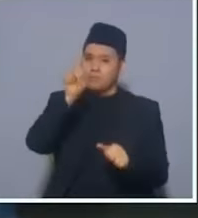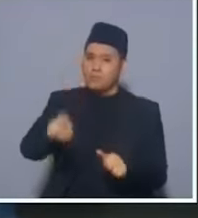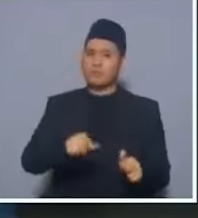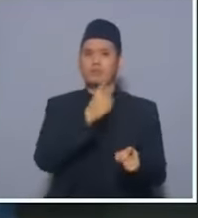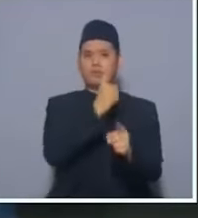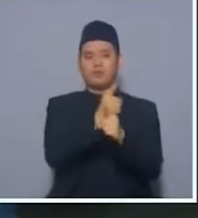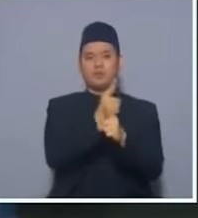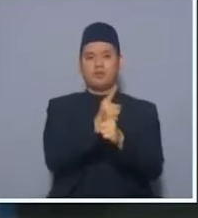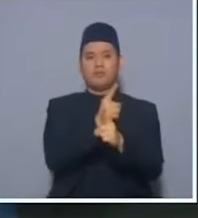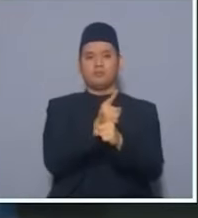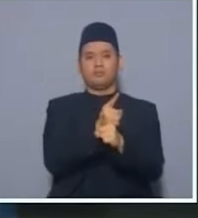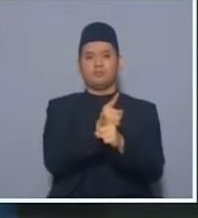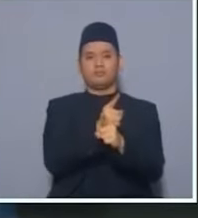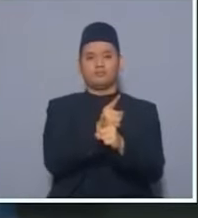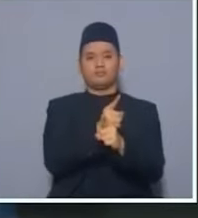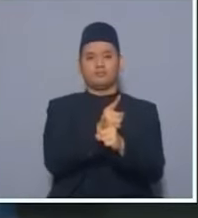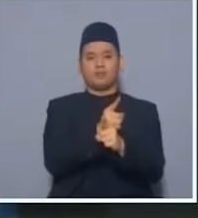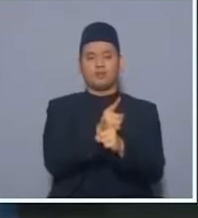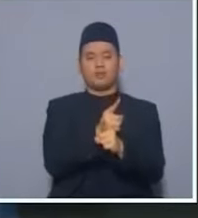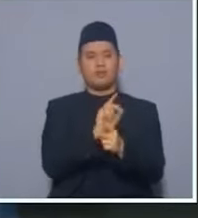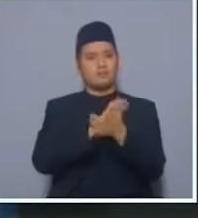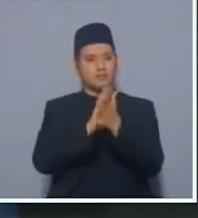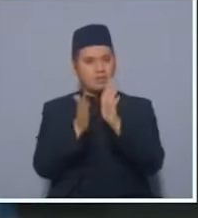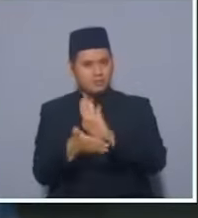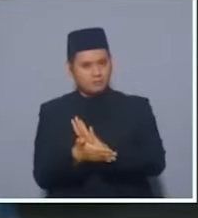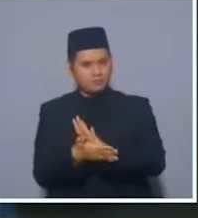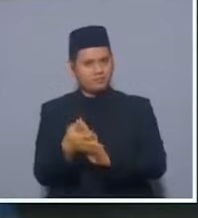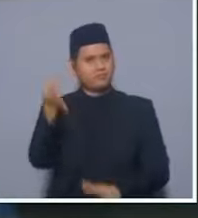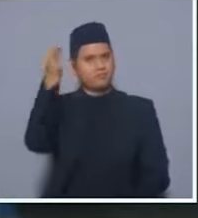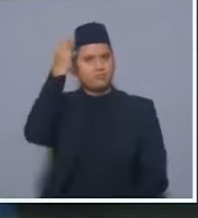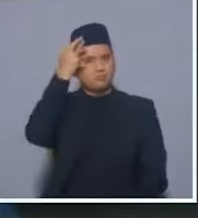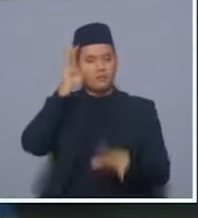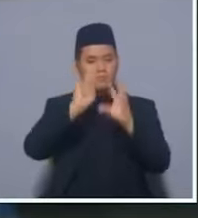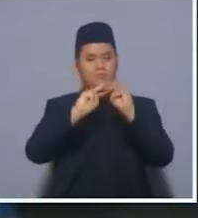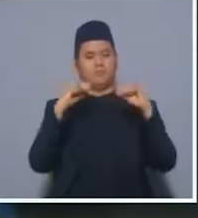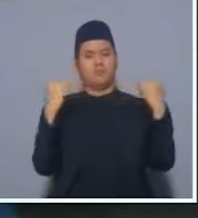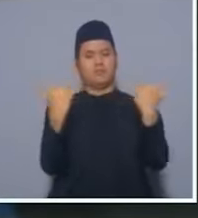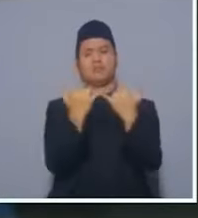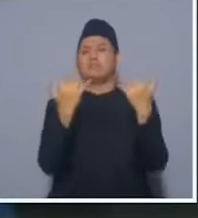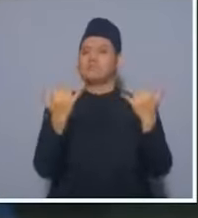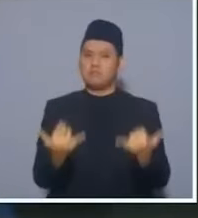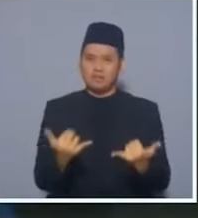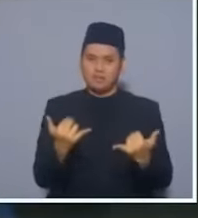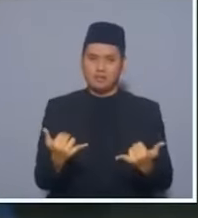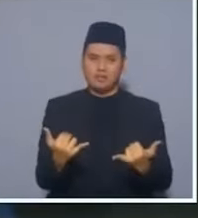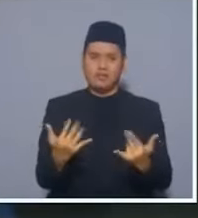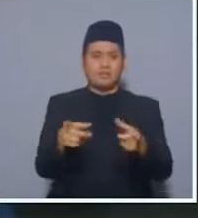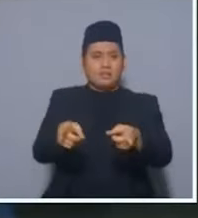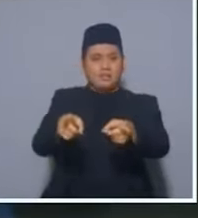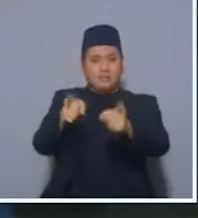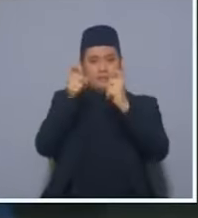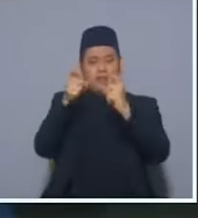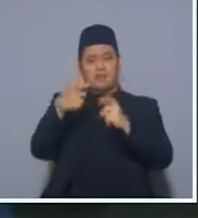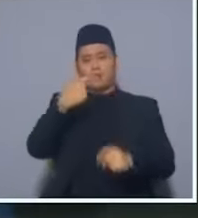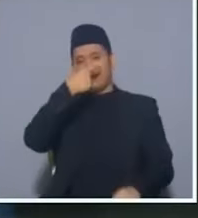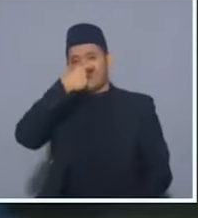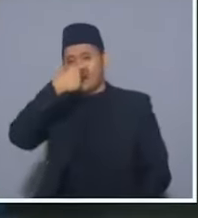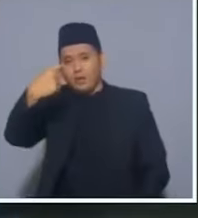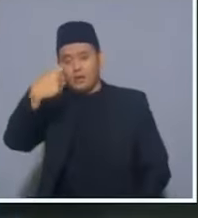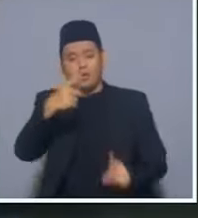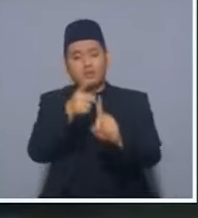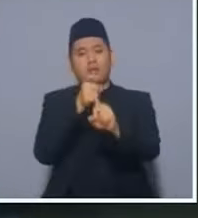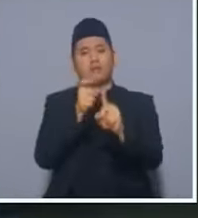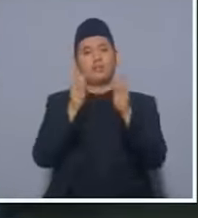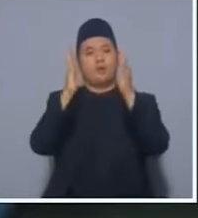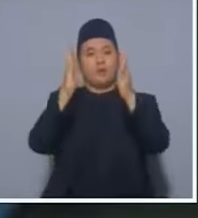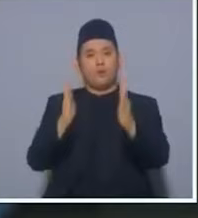tak, kenapa ramai orang? Jadi mindset dia begitu. Okay? Mindset dia begitu. Jadi kalau kita lihat, apa yang cuba dimainkan